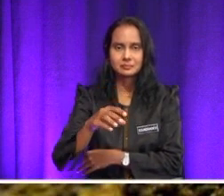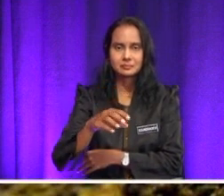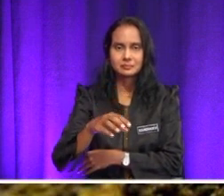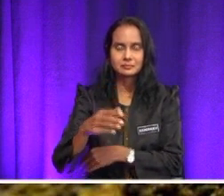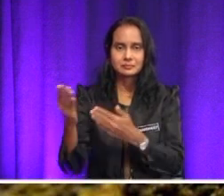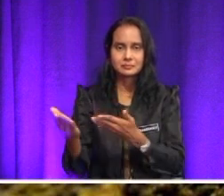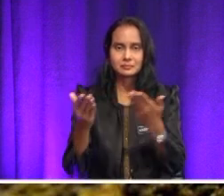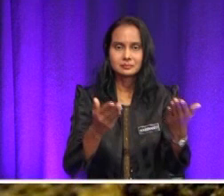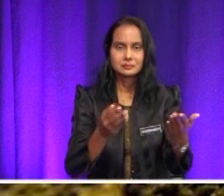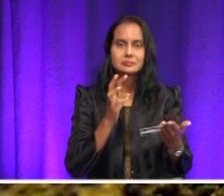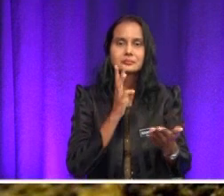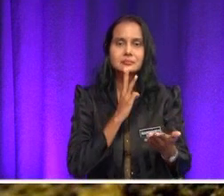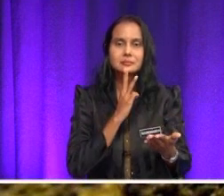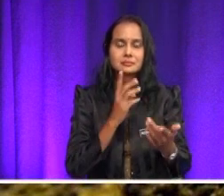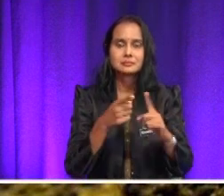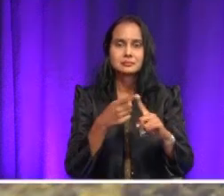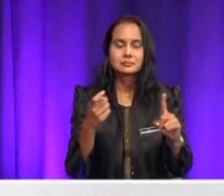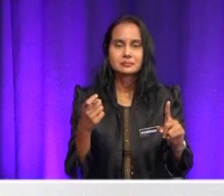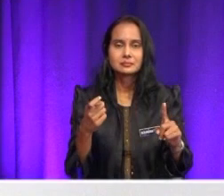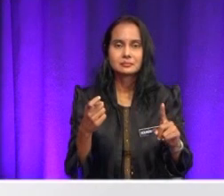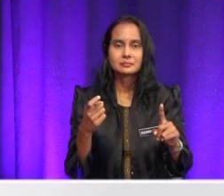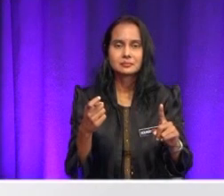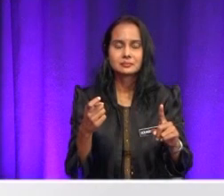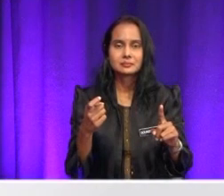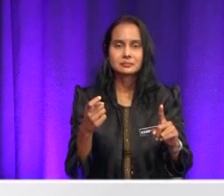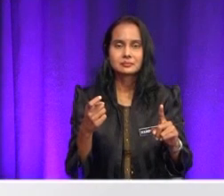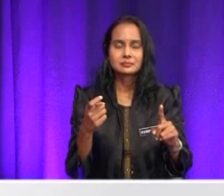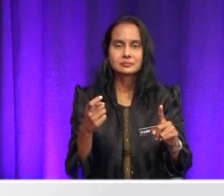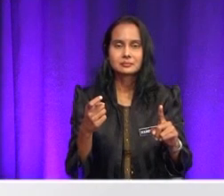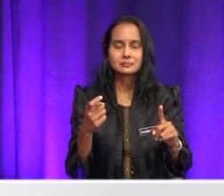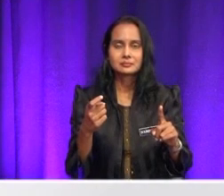dari mana ada dari mana